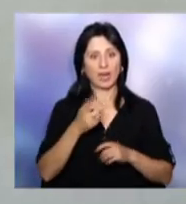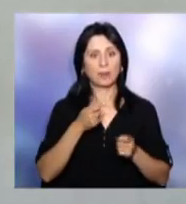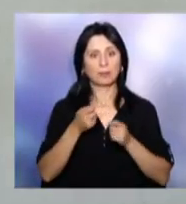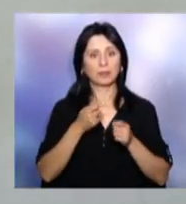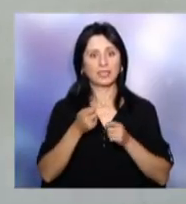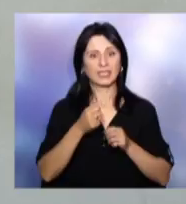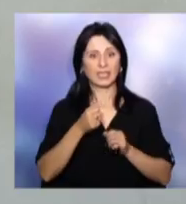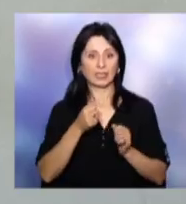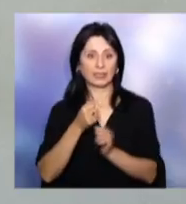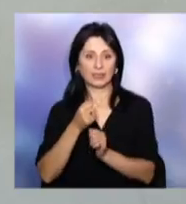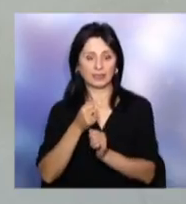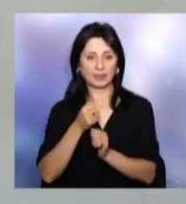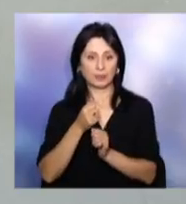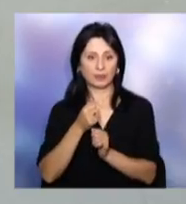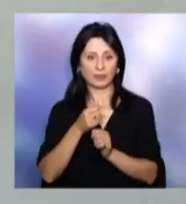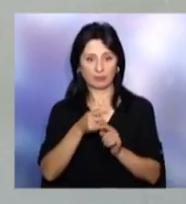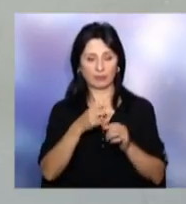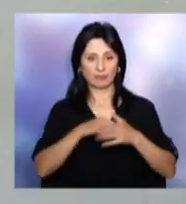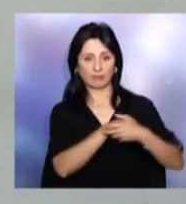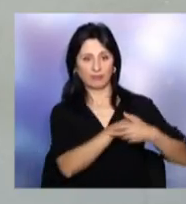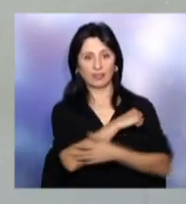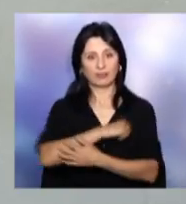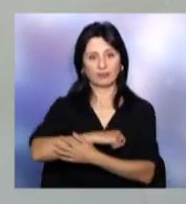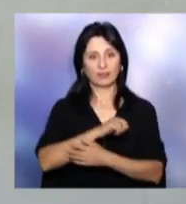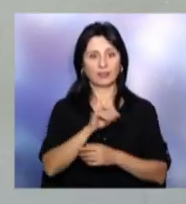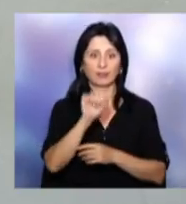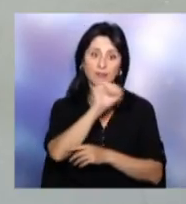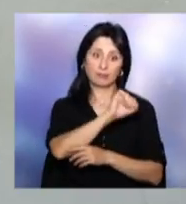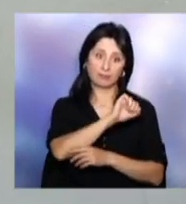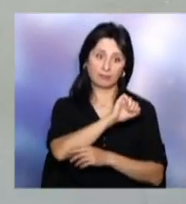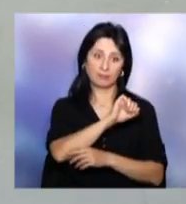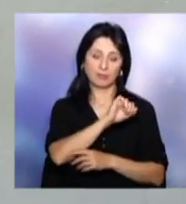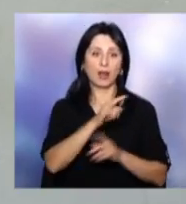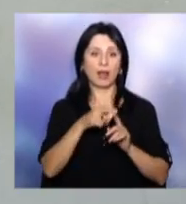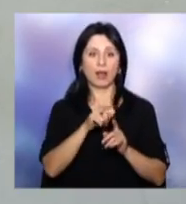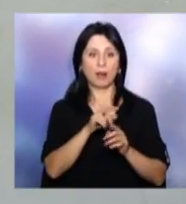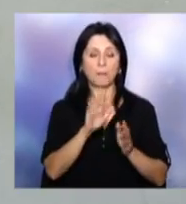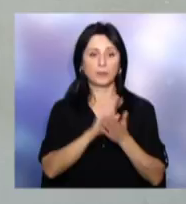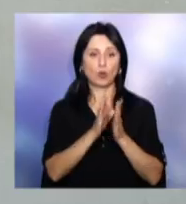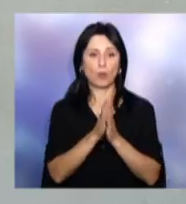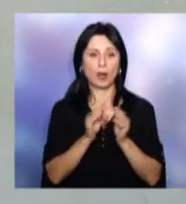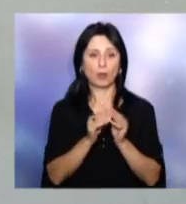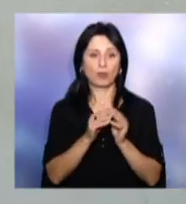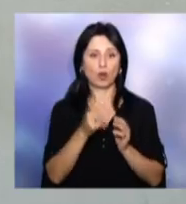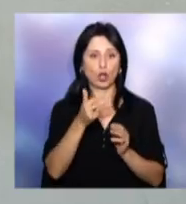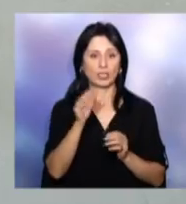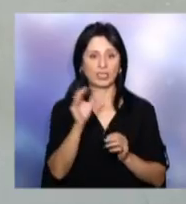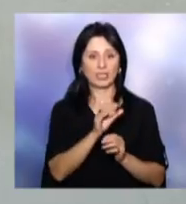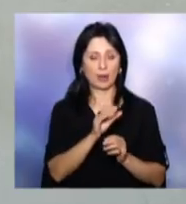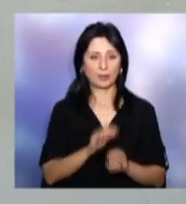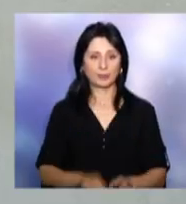ხელით ფრთხილად დაჭიმეთ მარცხენა და პარალელურად დახარეთ თავი მარჯვნივ. შეინარჩუნეთ მდგომარეობა 30